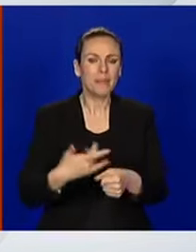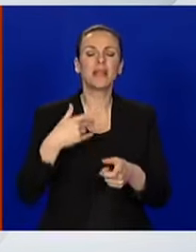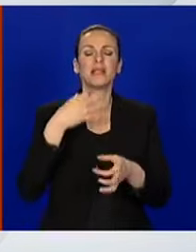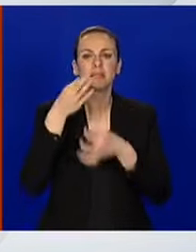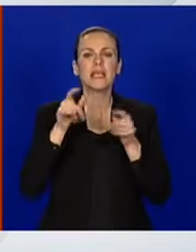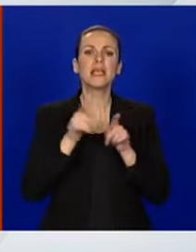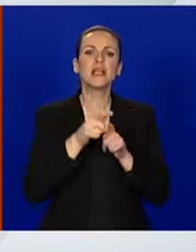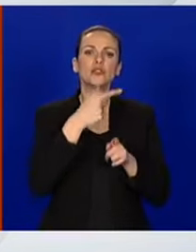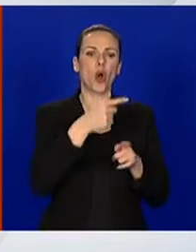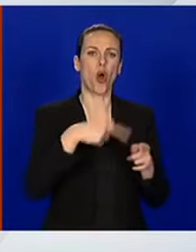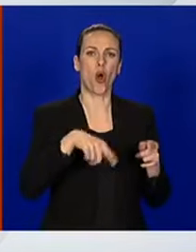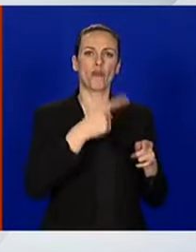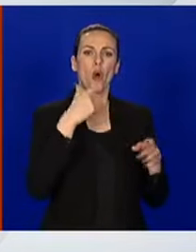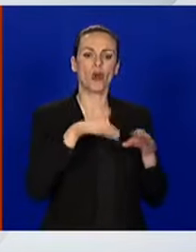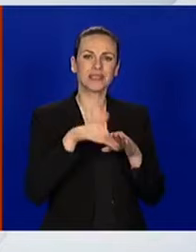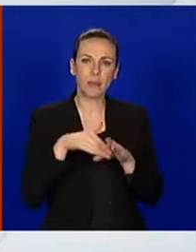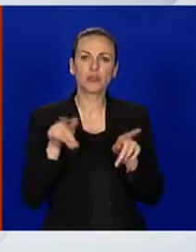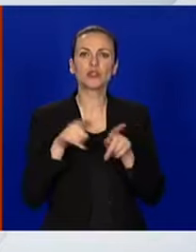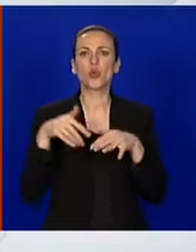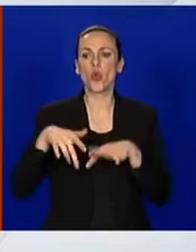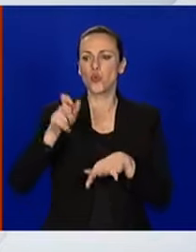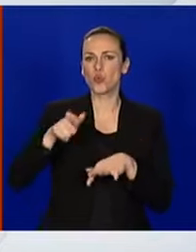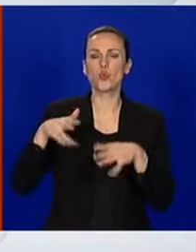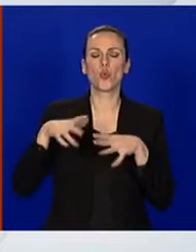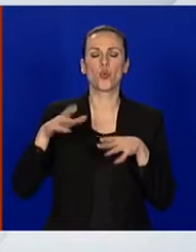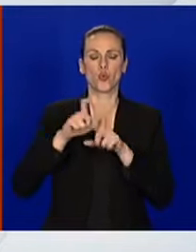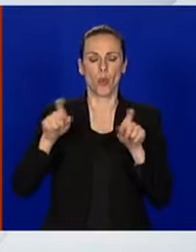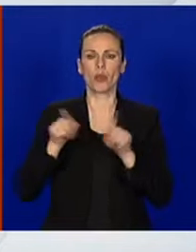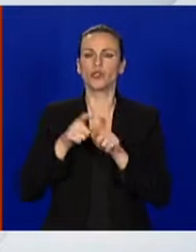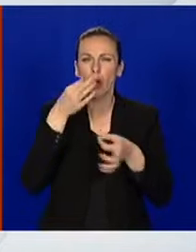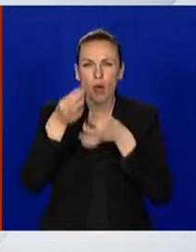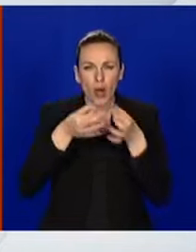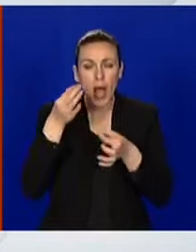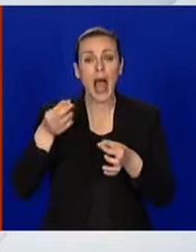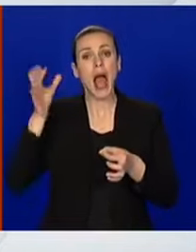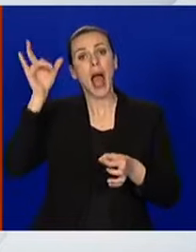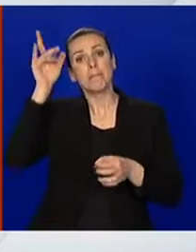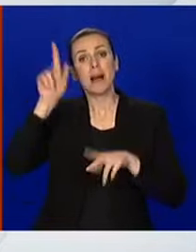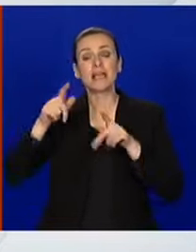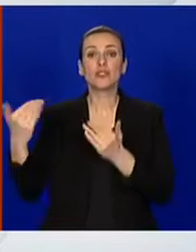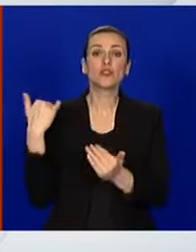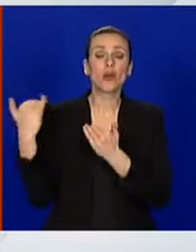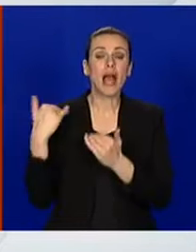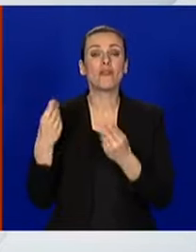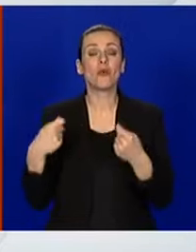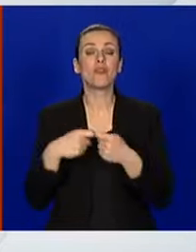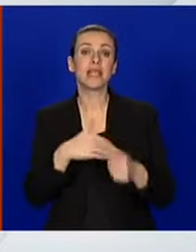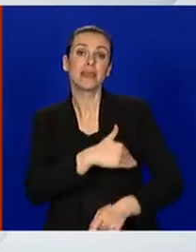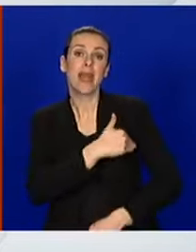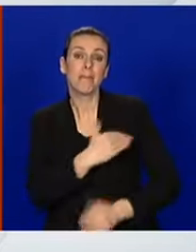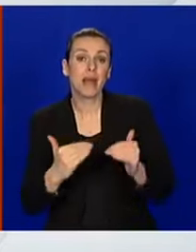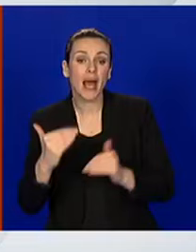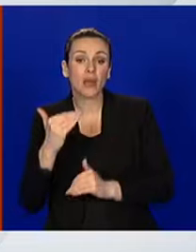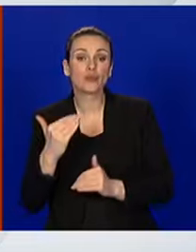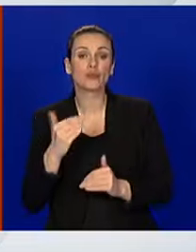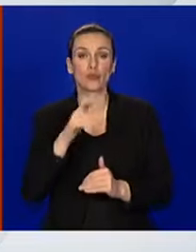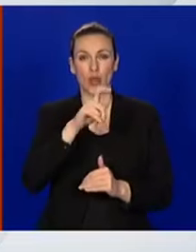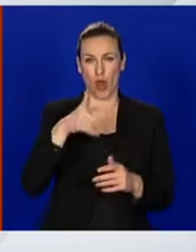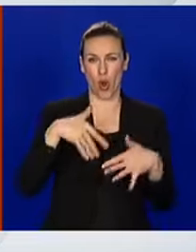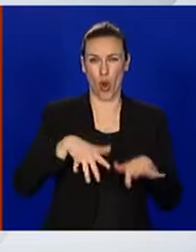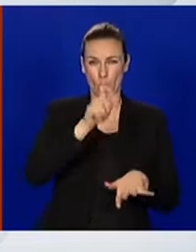i štićenici. U Makarskoj je bilo nekoliko dojava oko temperature štićenika